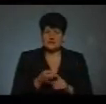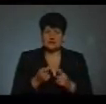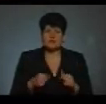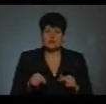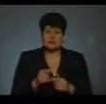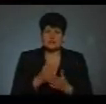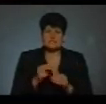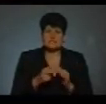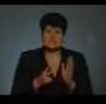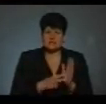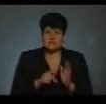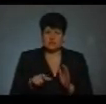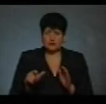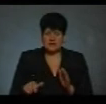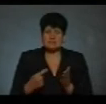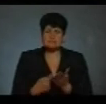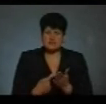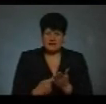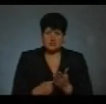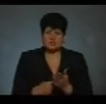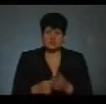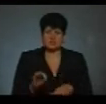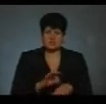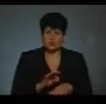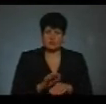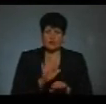знаходиться 17 пацієнтів з підтвердженим діагнозом COVID.